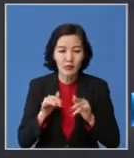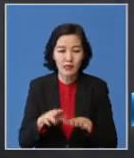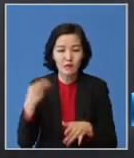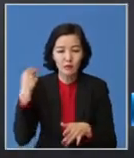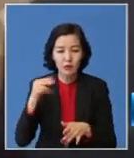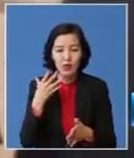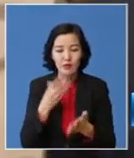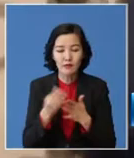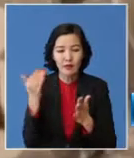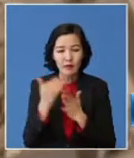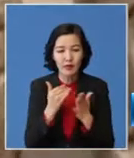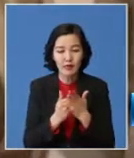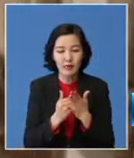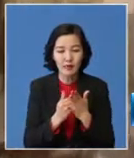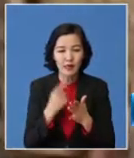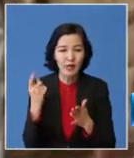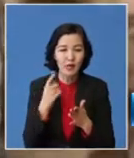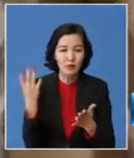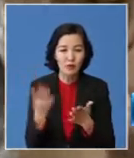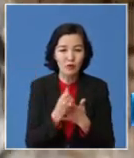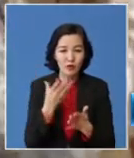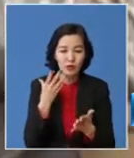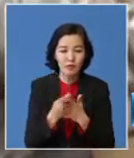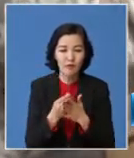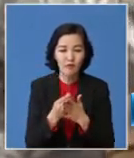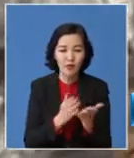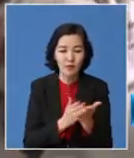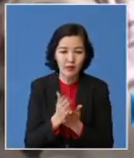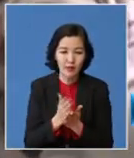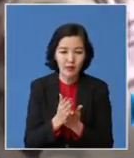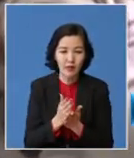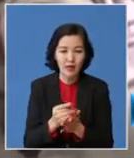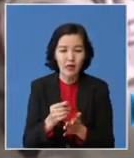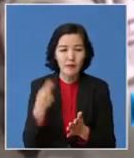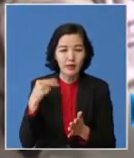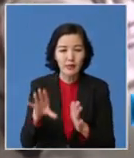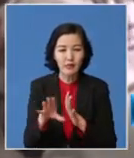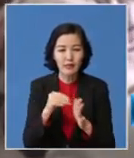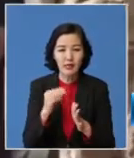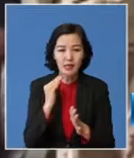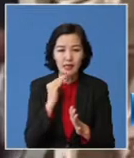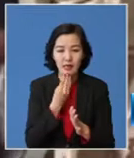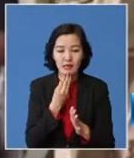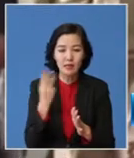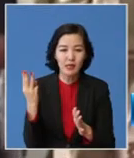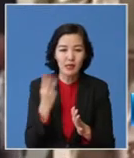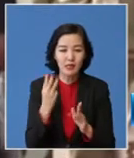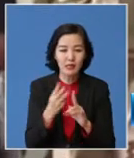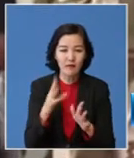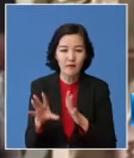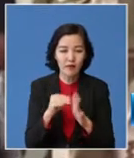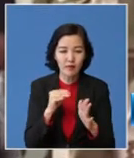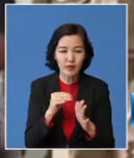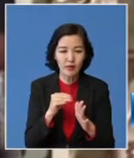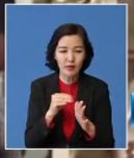своей программе делает акцент на экономические успехи своего правления. Президентские выборы в Египте уже третьи после революции 2011